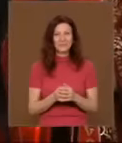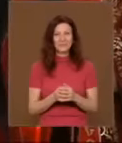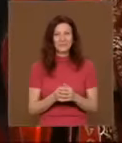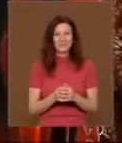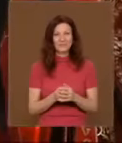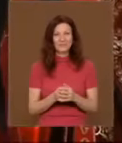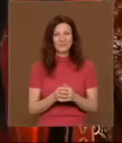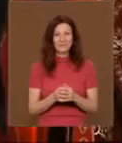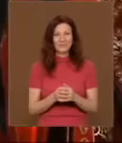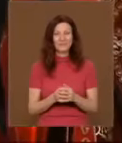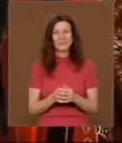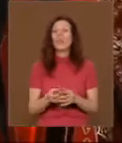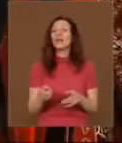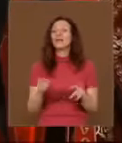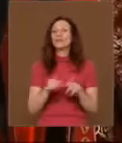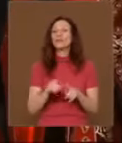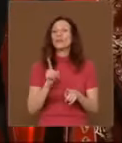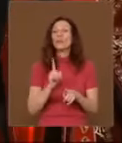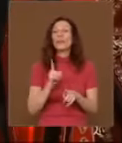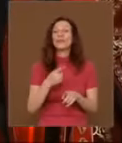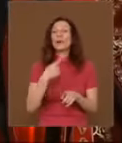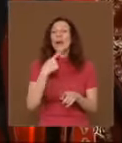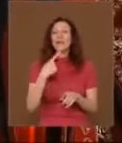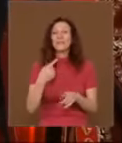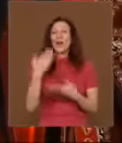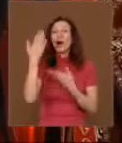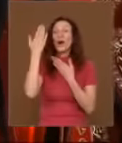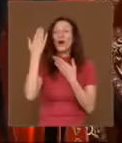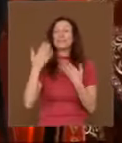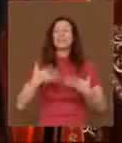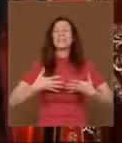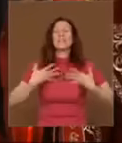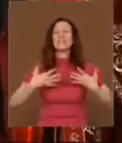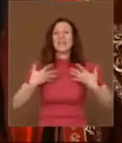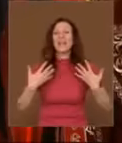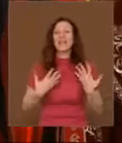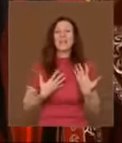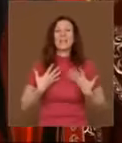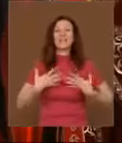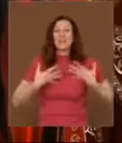Ден Его ще твори Господ, възрадуем се и възвеселим се во.